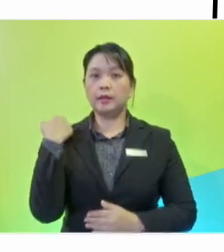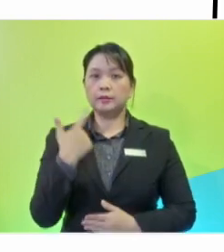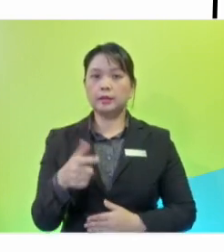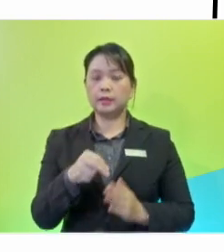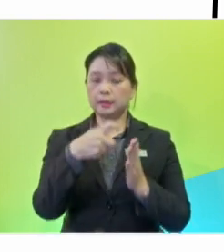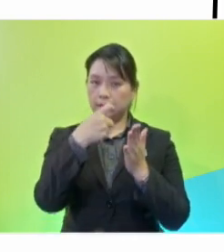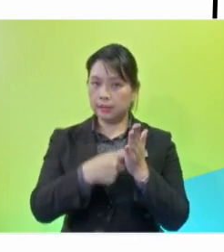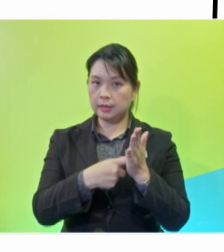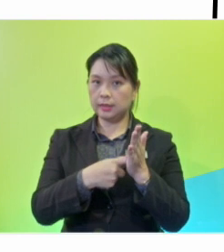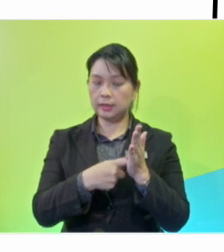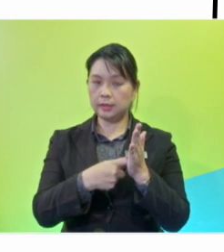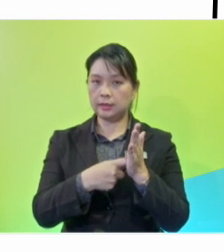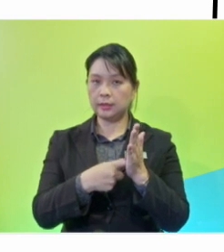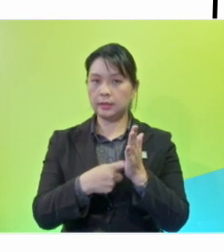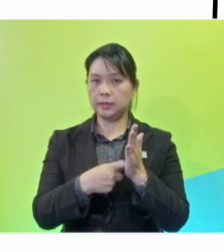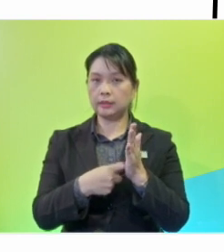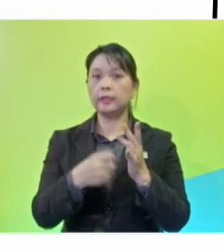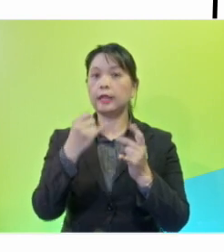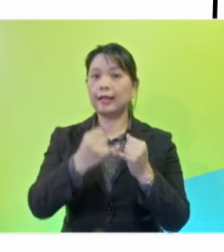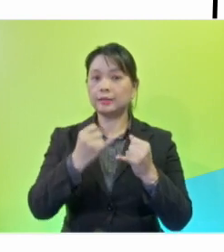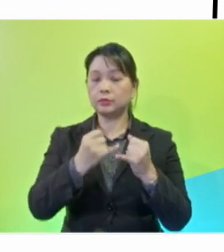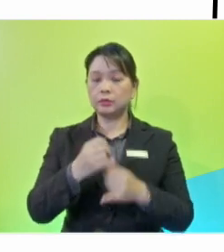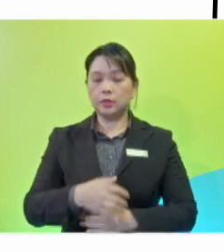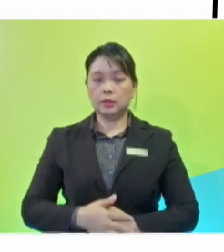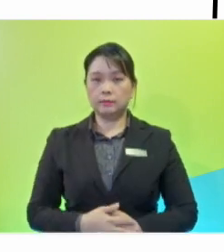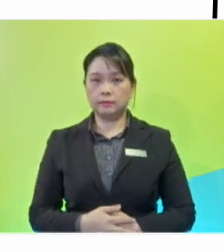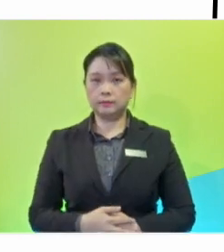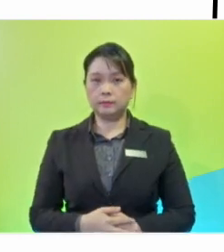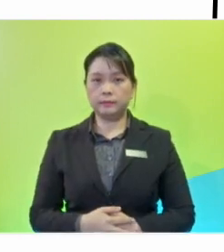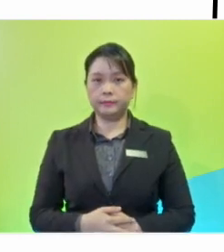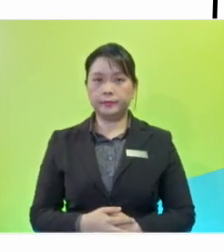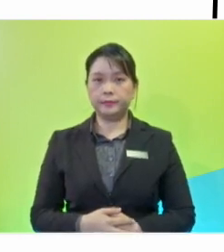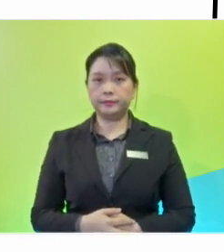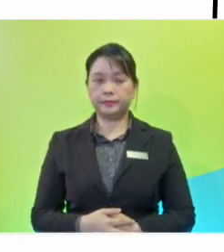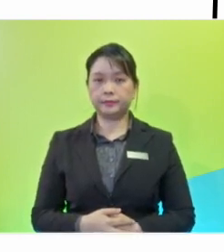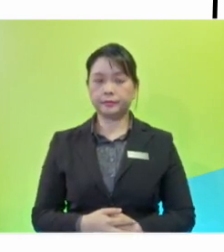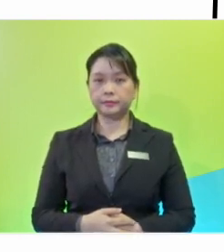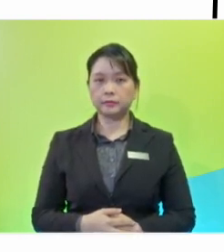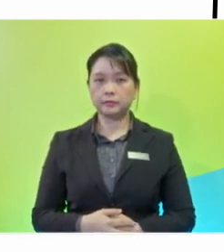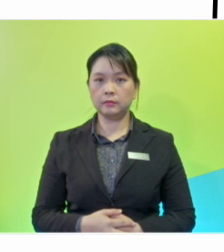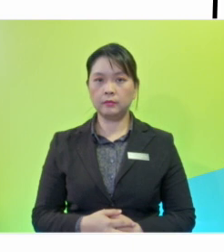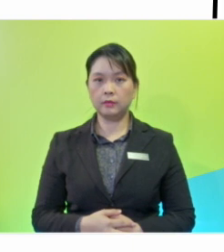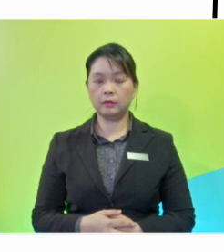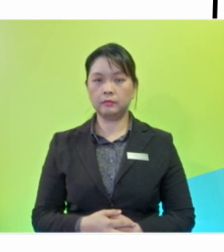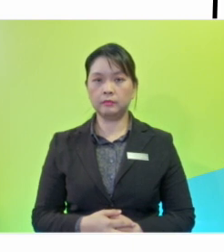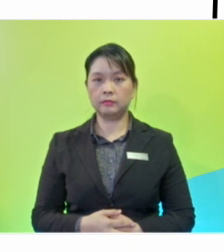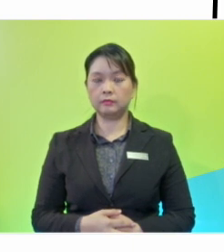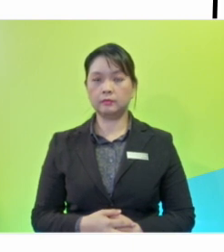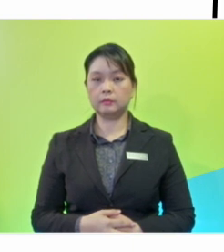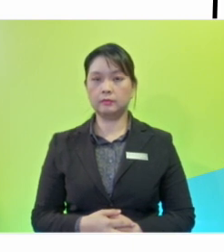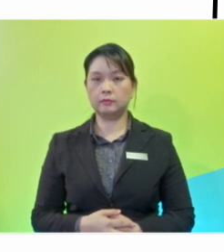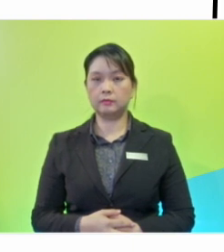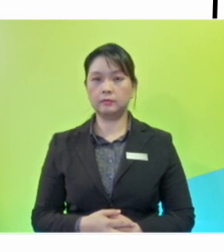berteks maka n + 2 + 1 adalah nilai minimum kita bandingkan dengan nilai minimum yang titik soal dan bagi